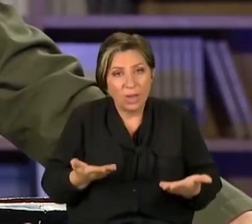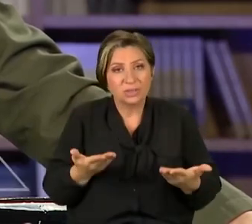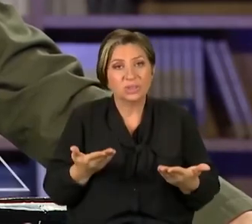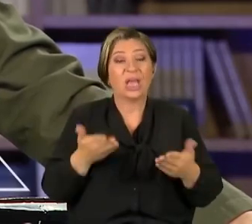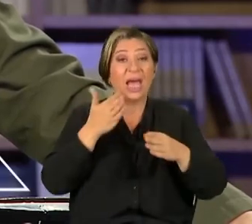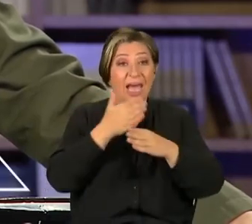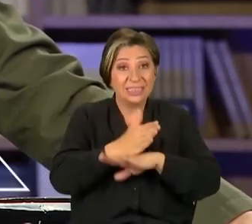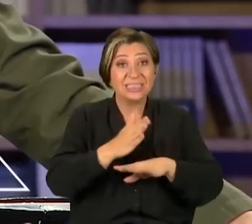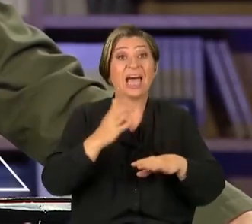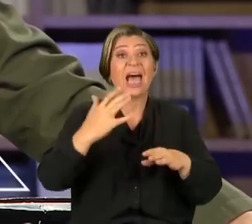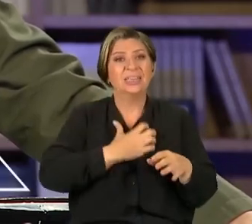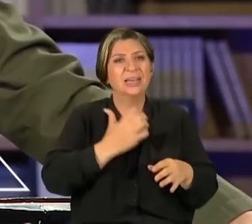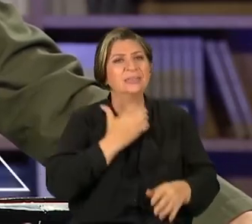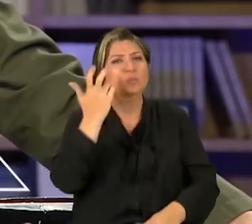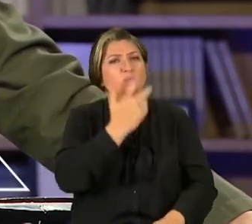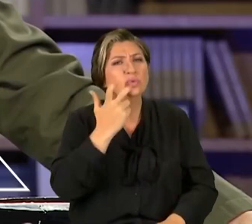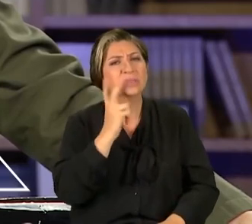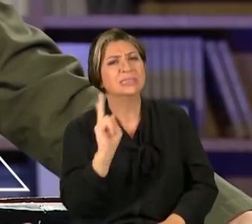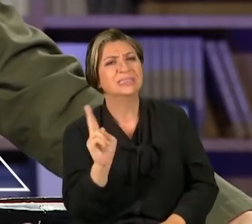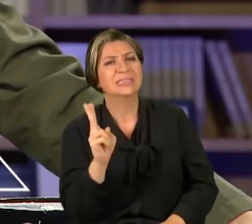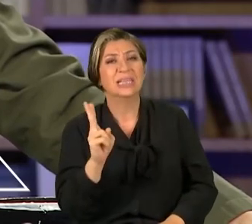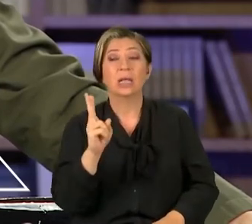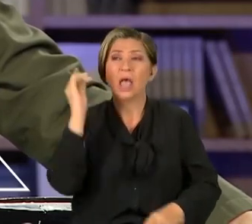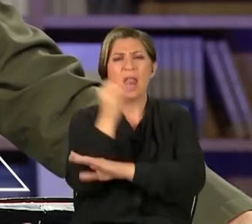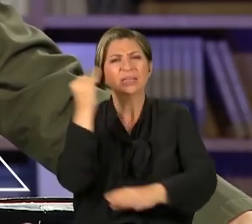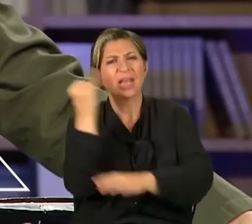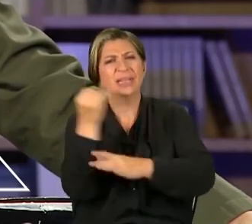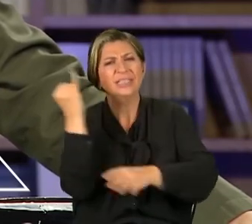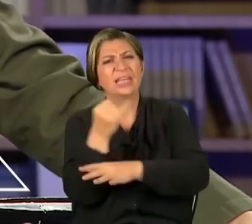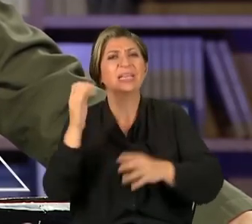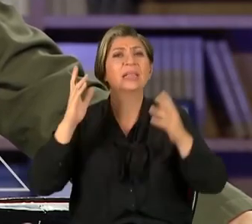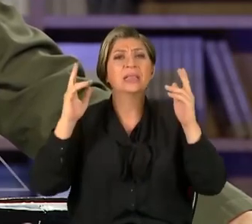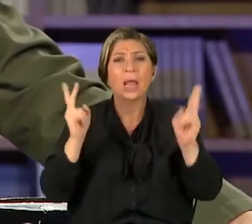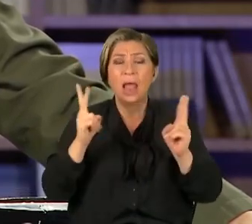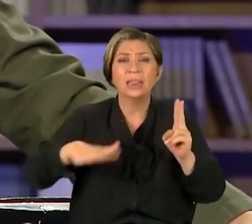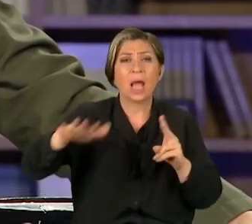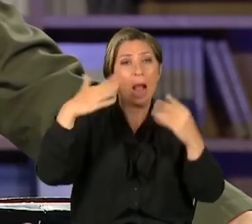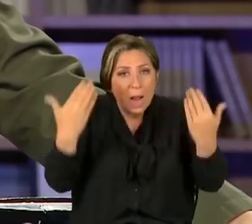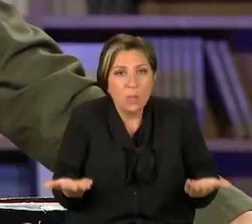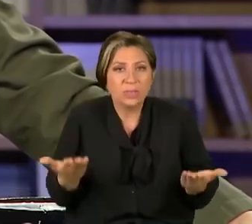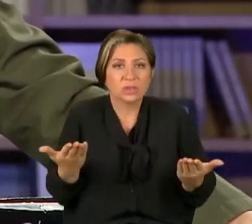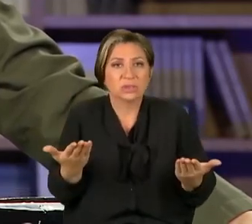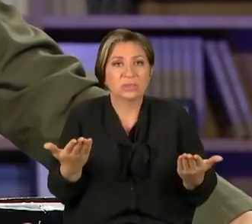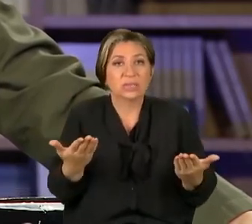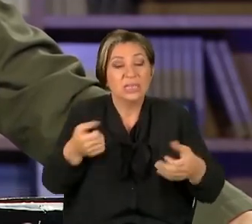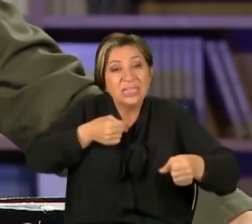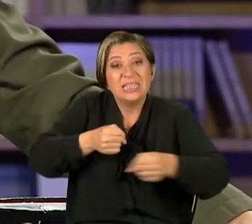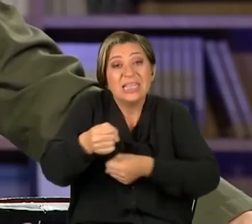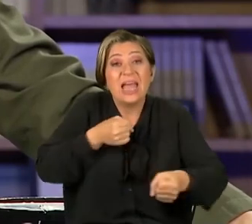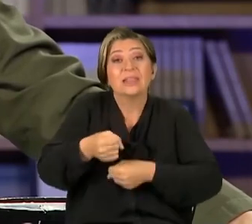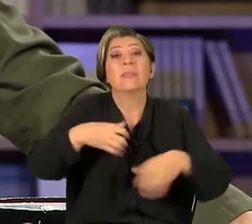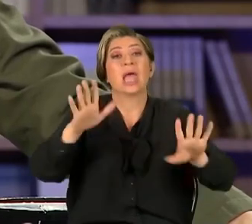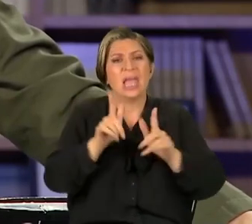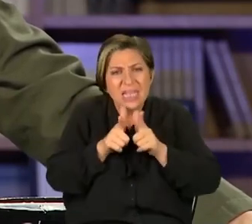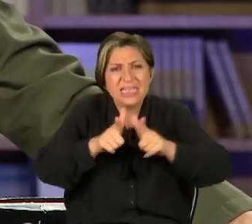Yani aslında arabeskin yediği işleri genelde kabul ediş yani direnmeme